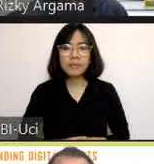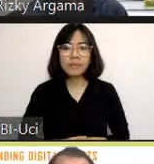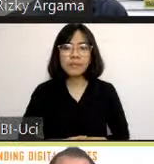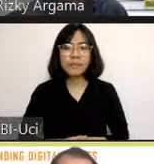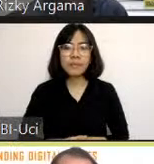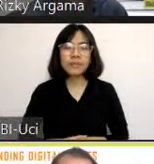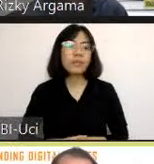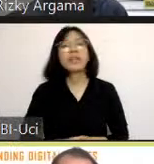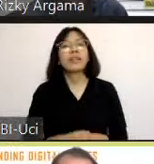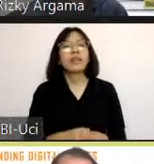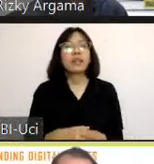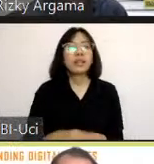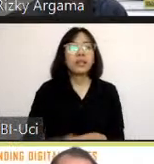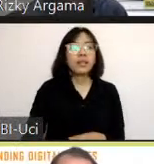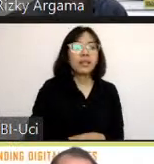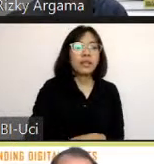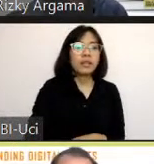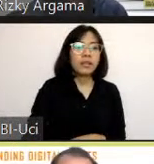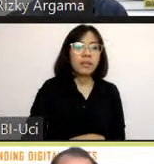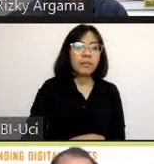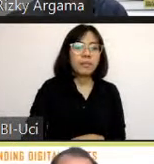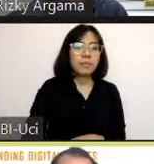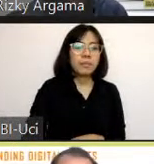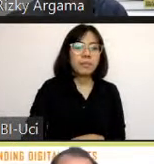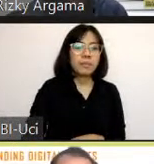Undang-Undang Cipta Kerja.